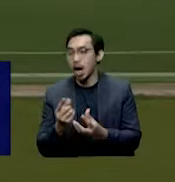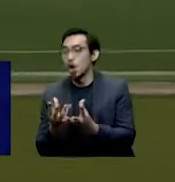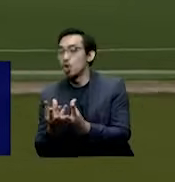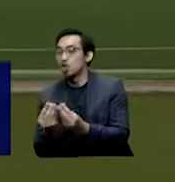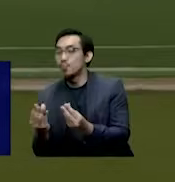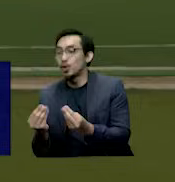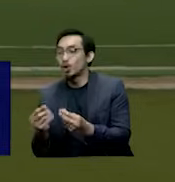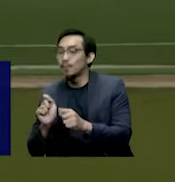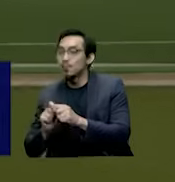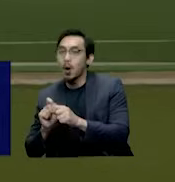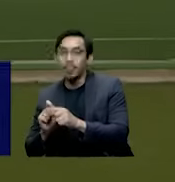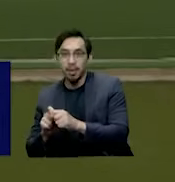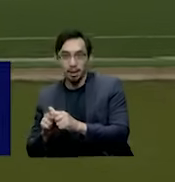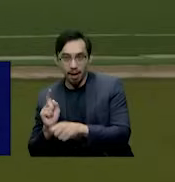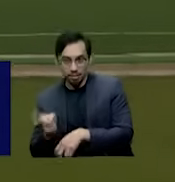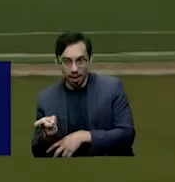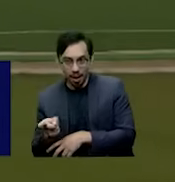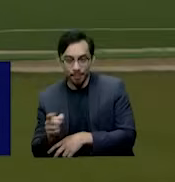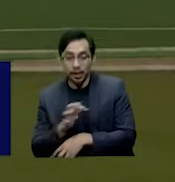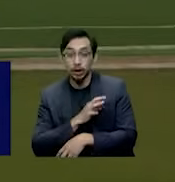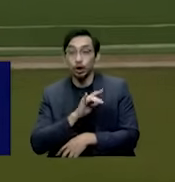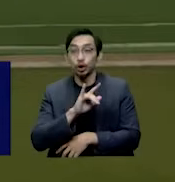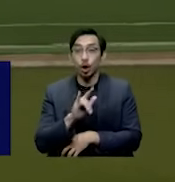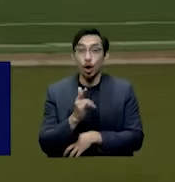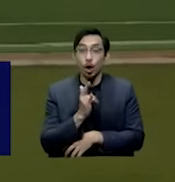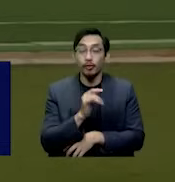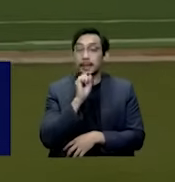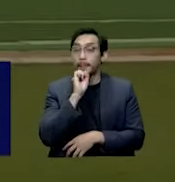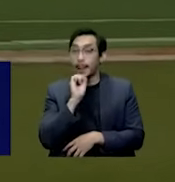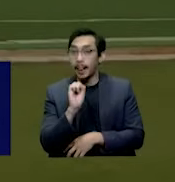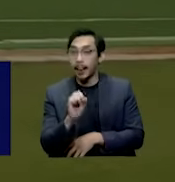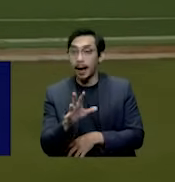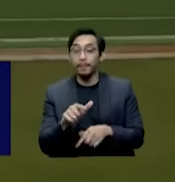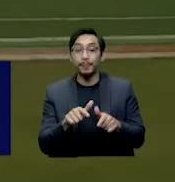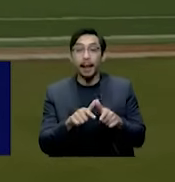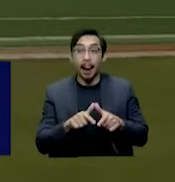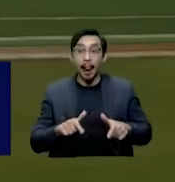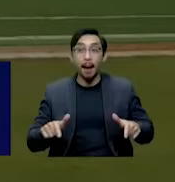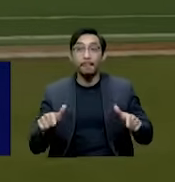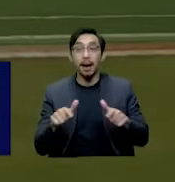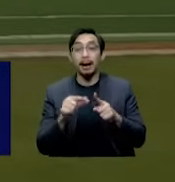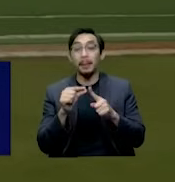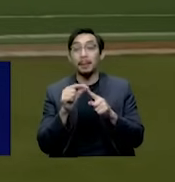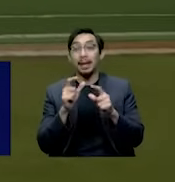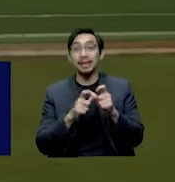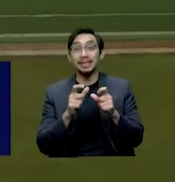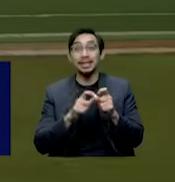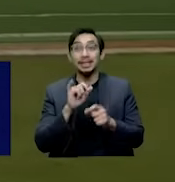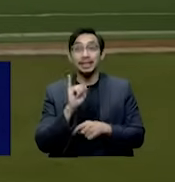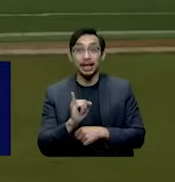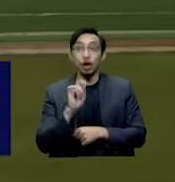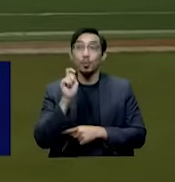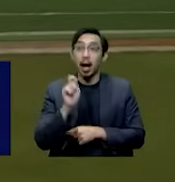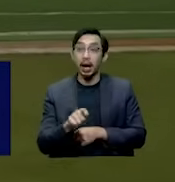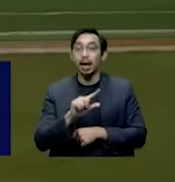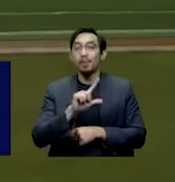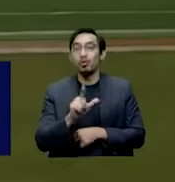sintesis. Presiden Joko Widodo mengungkapkan lapangan latihan PSSI ini dapat digunakan pada bulan